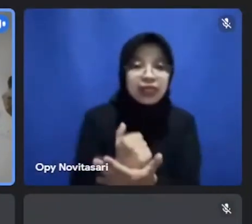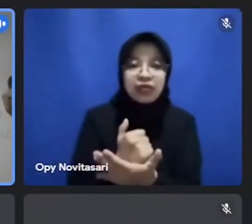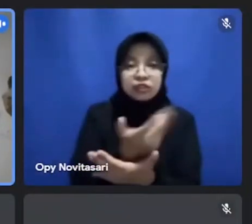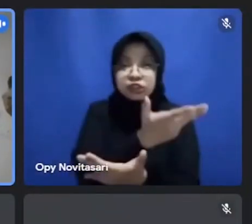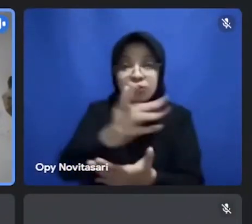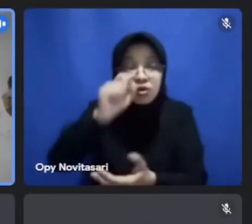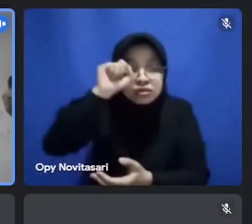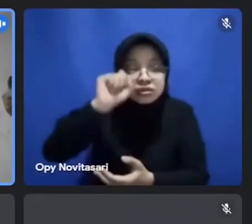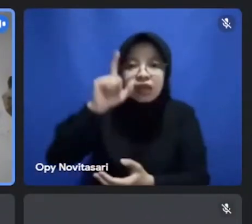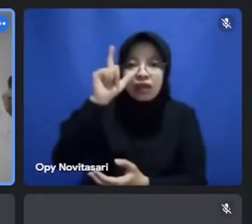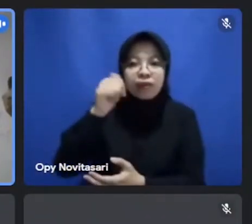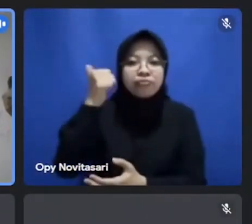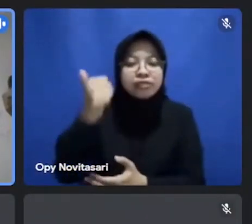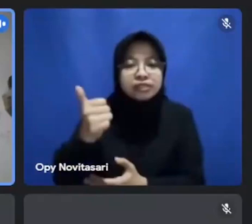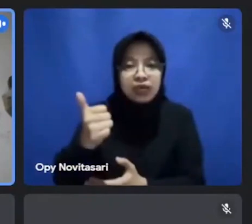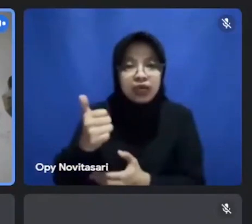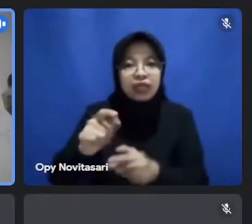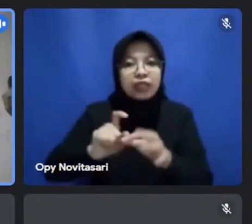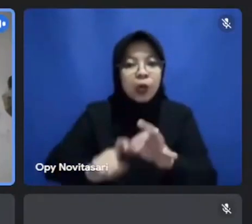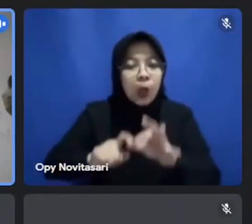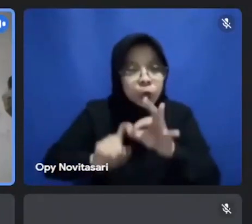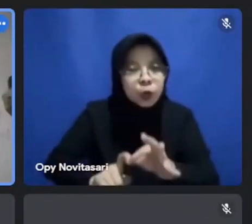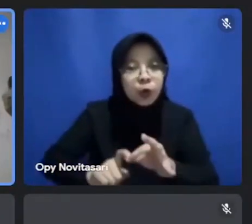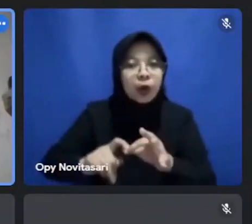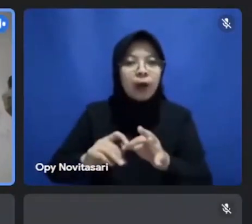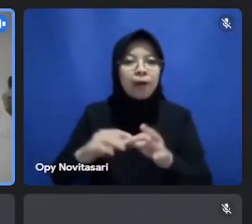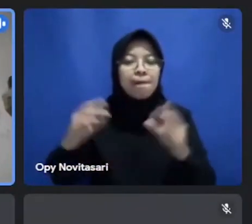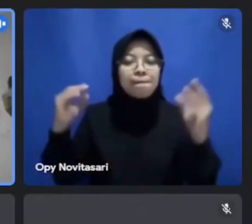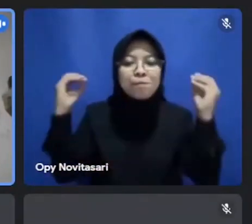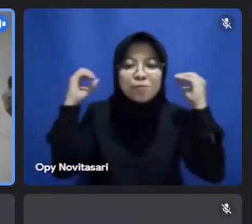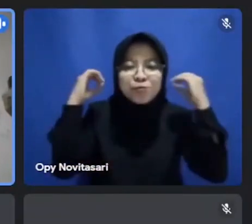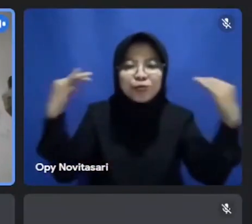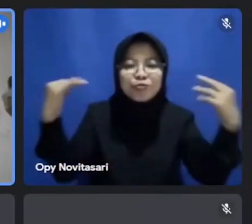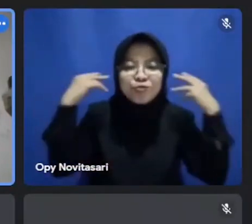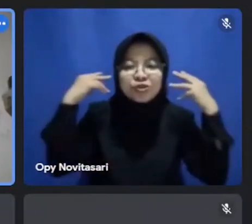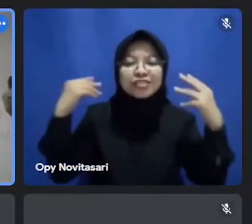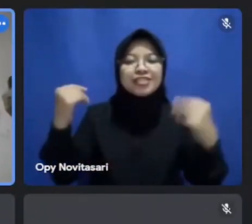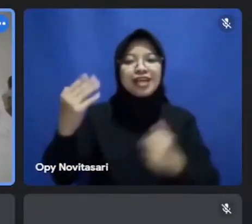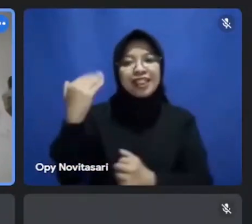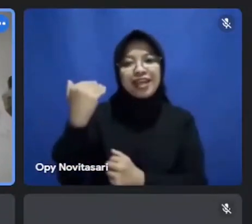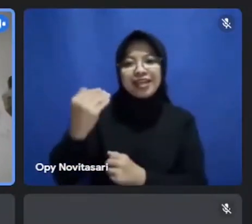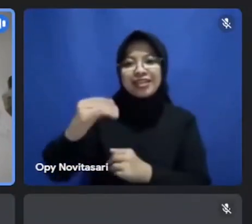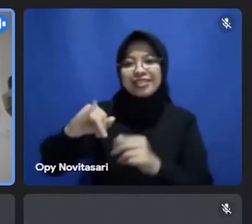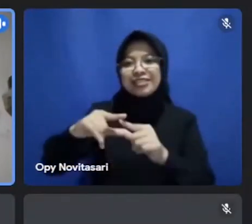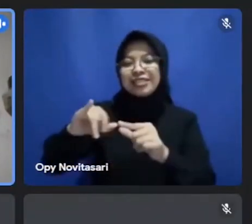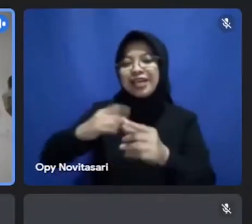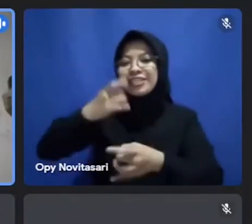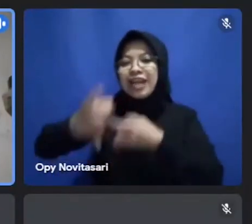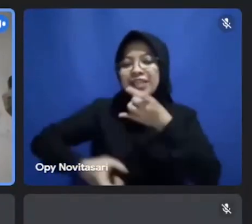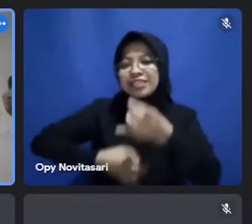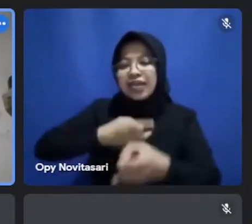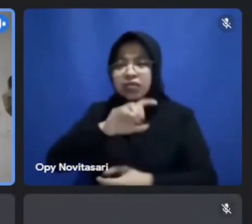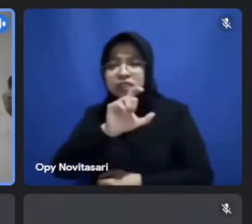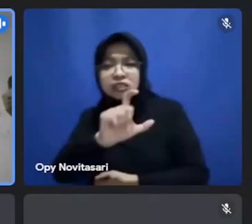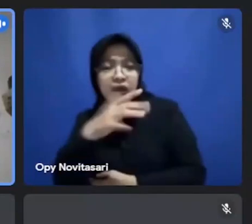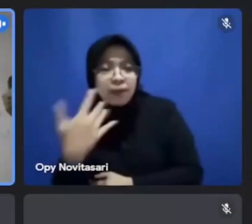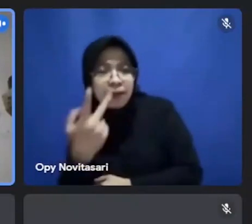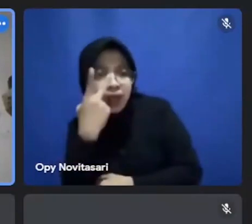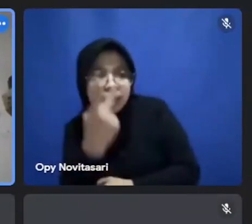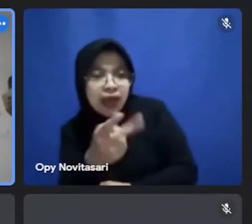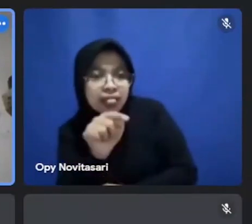diolah melihat relasinya dengan keberagaman aural yang Dir sampaikan tadi bagaimana kita melihat